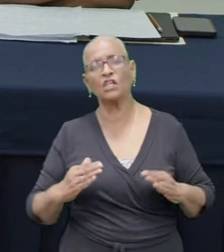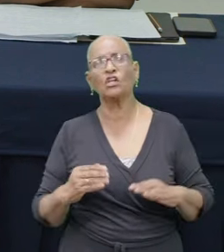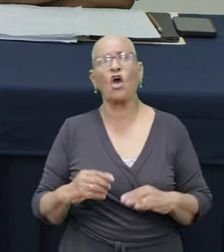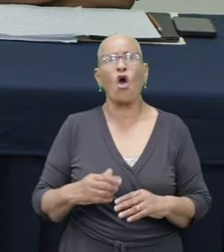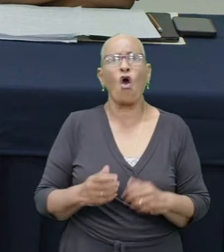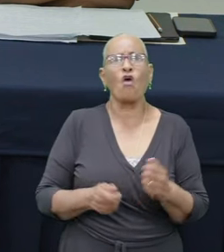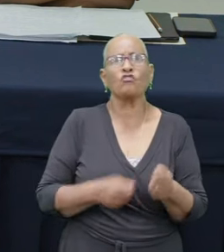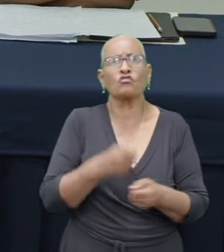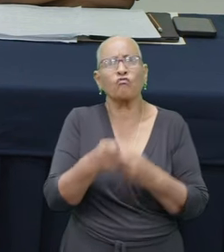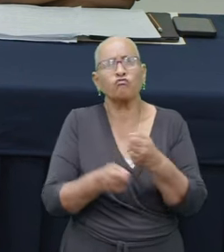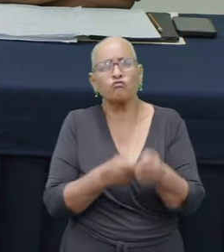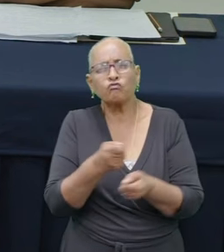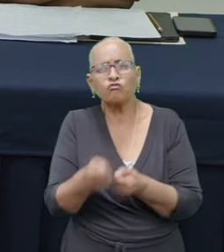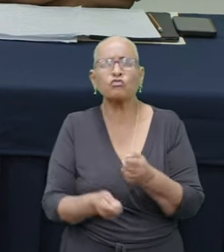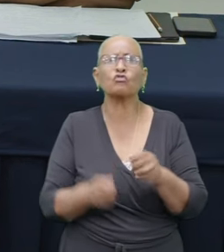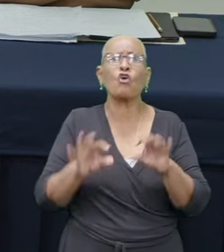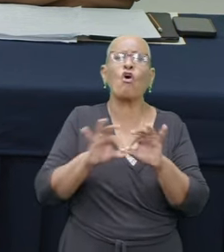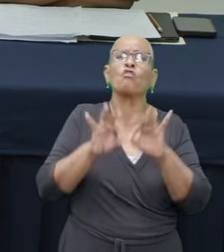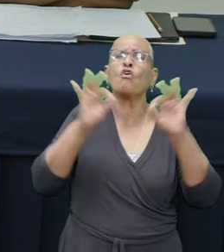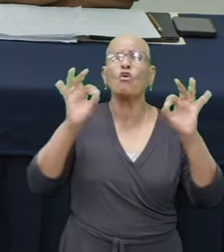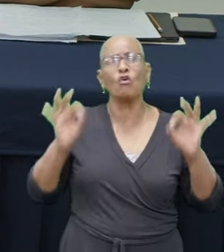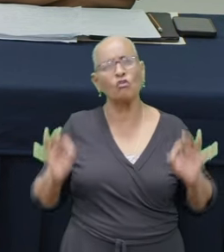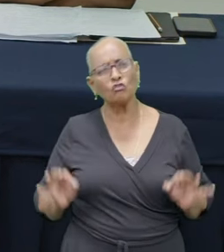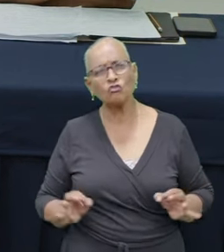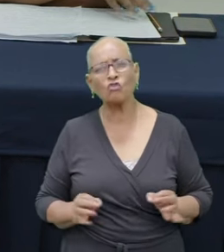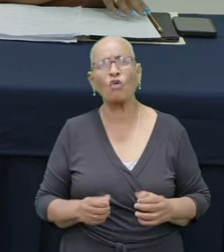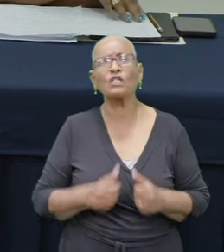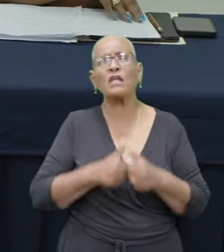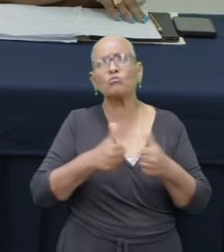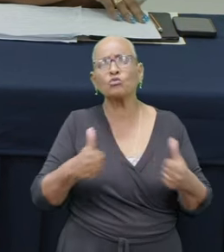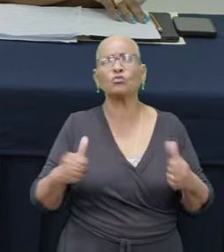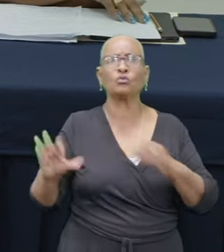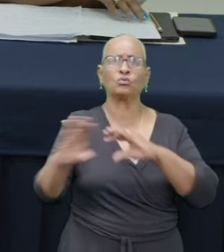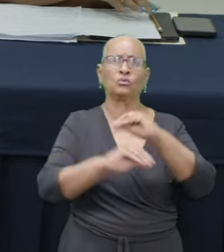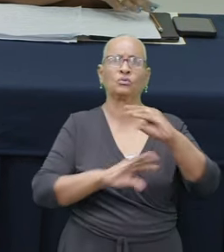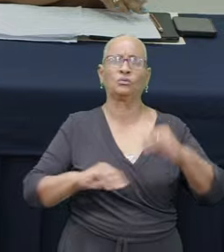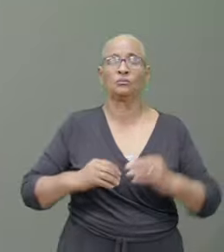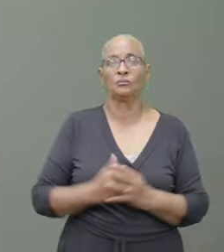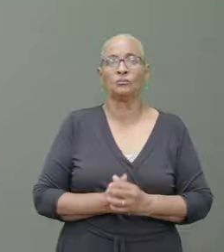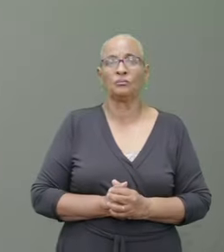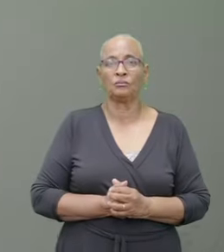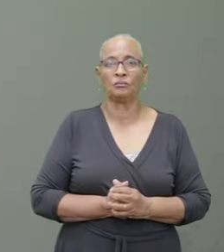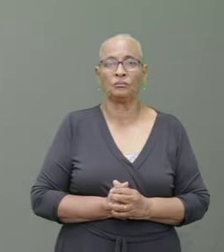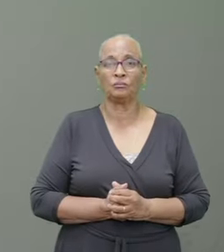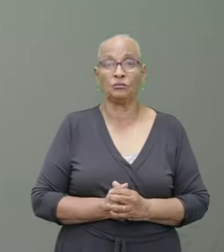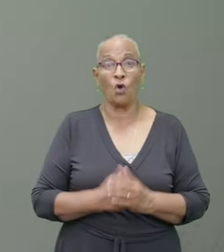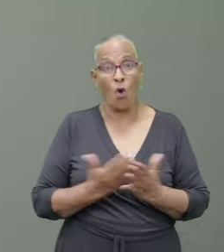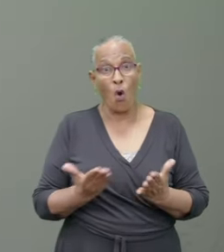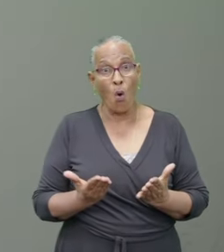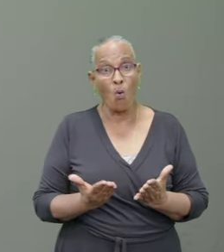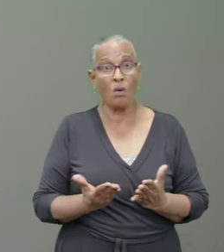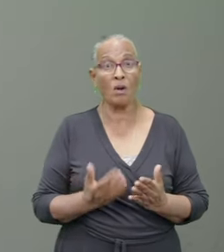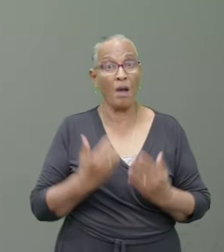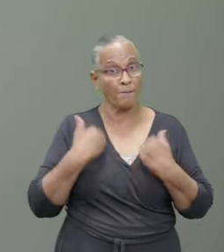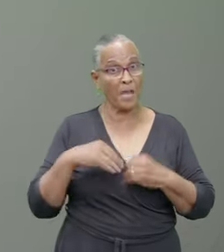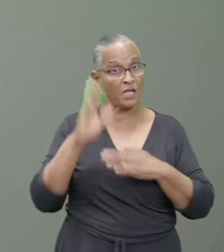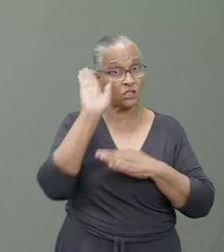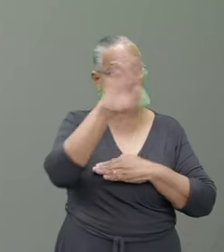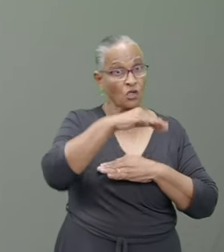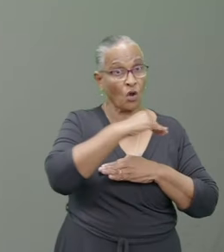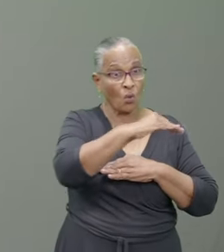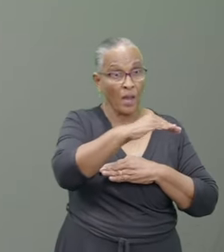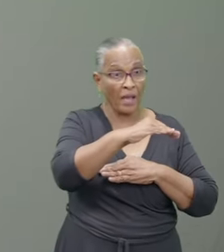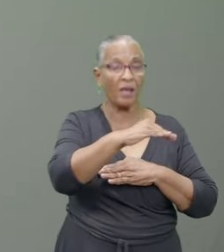intern besproken. En dan hebben we een uitstroom, ook een maatregel voor de uitstroom van mensen. Dus om